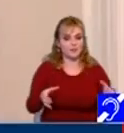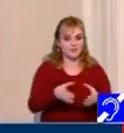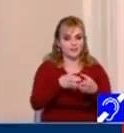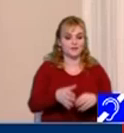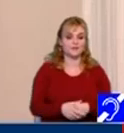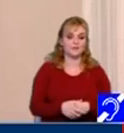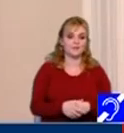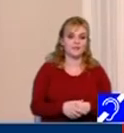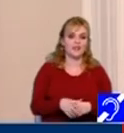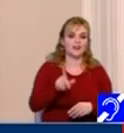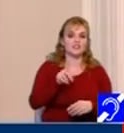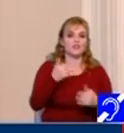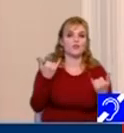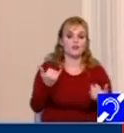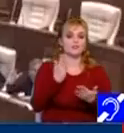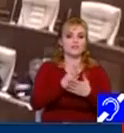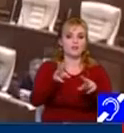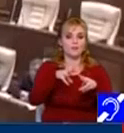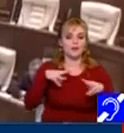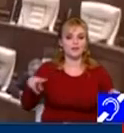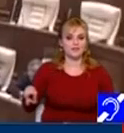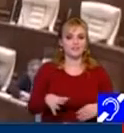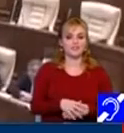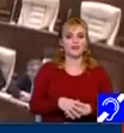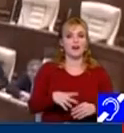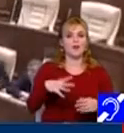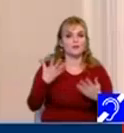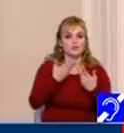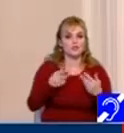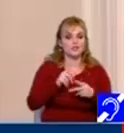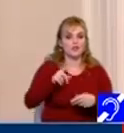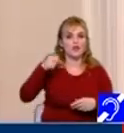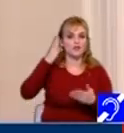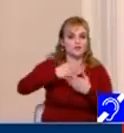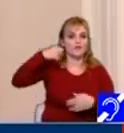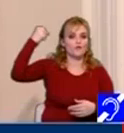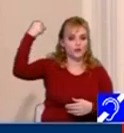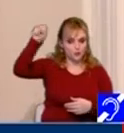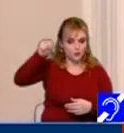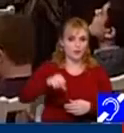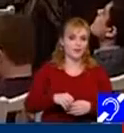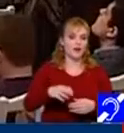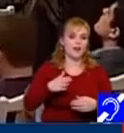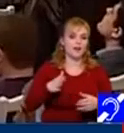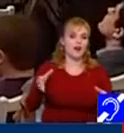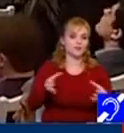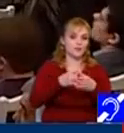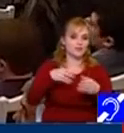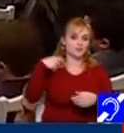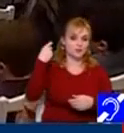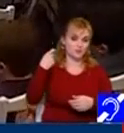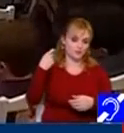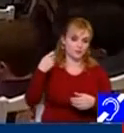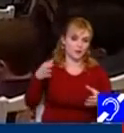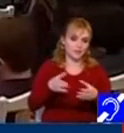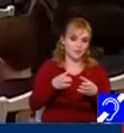ce a fost astăzi în Parlament putem califica ca o victorie a președintelui și a fracțiunii socialiștilor. Conștient sau